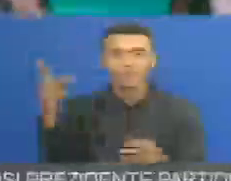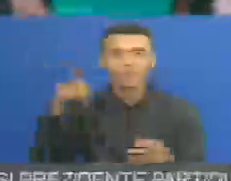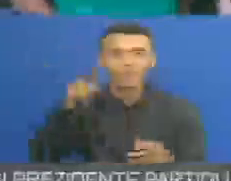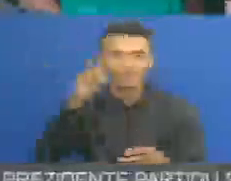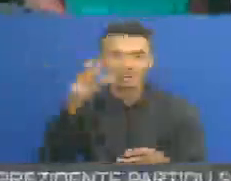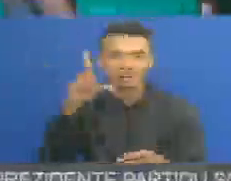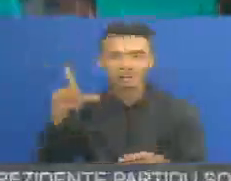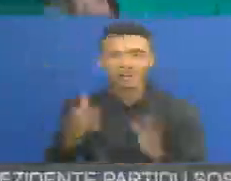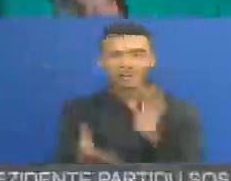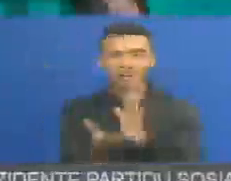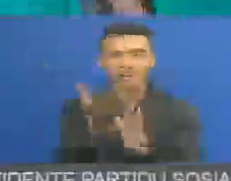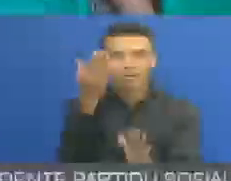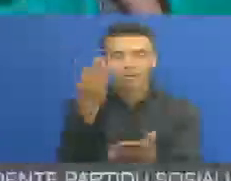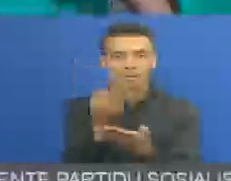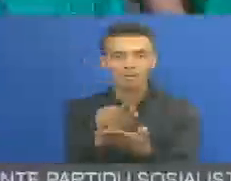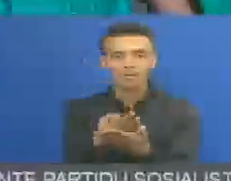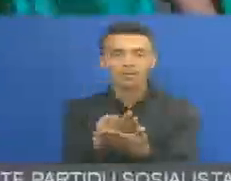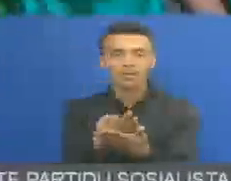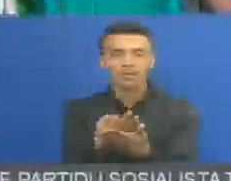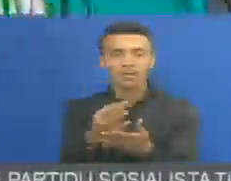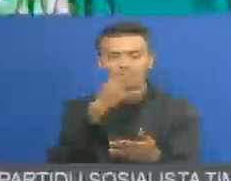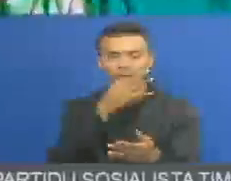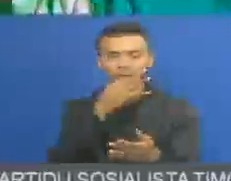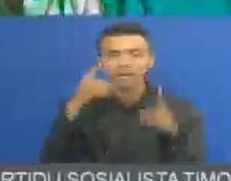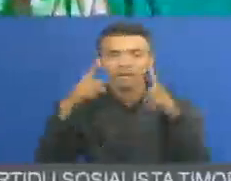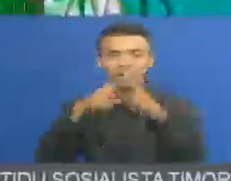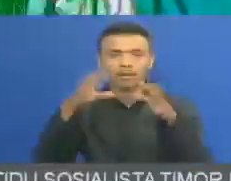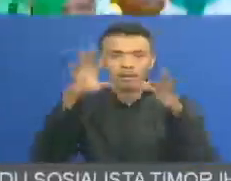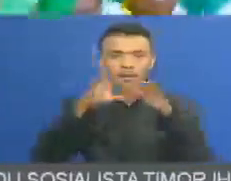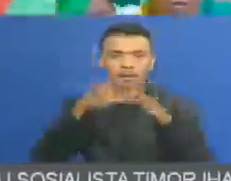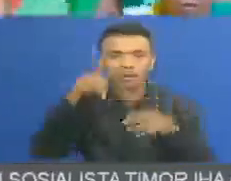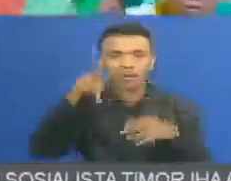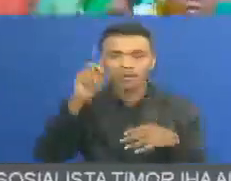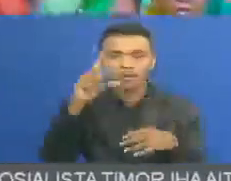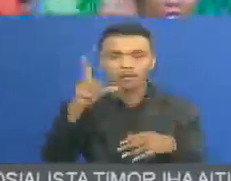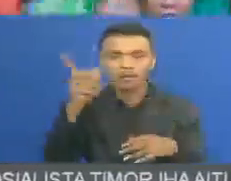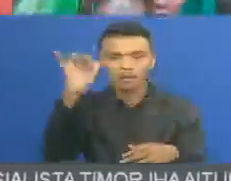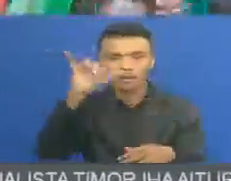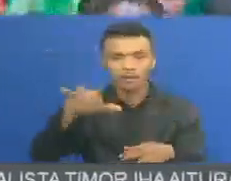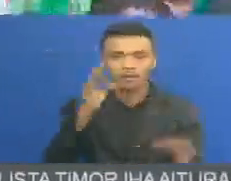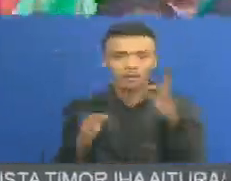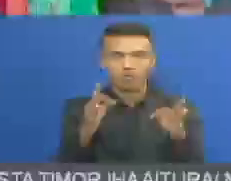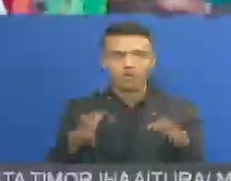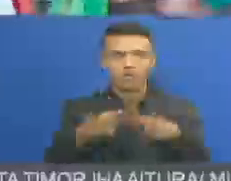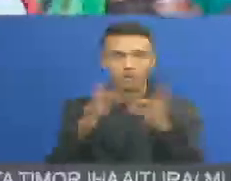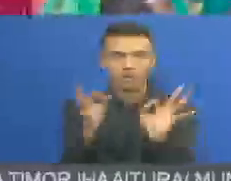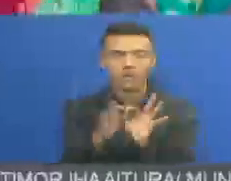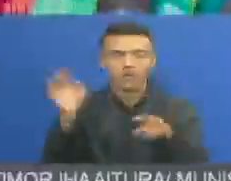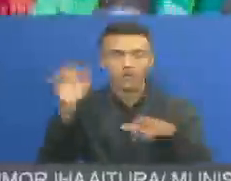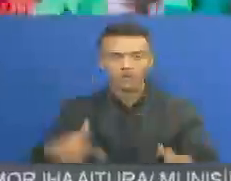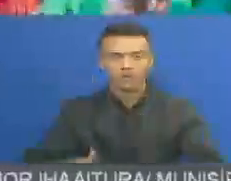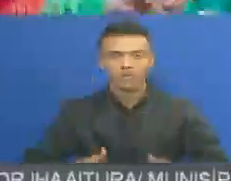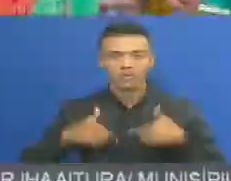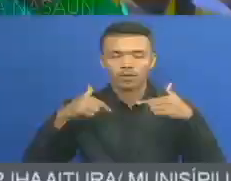pentel hasa e vencimento no osang alimentasaun ba membro pentel sira atu nune bele hadia sirne Morris hodi